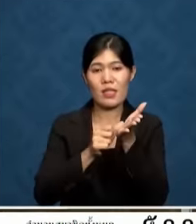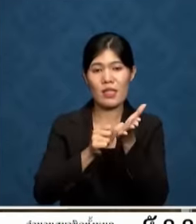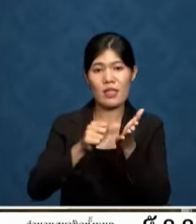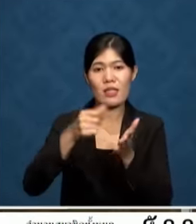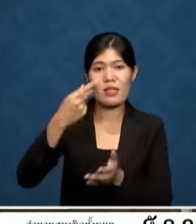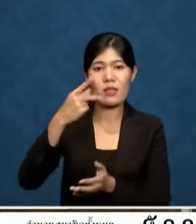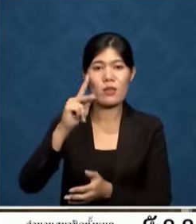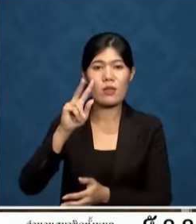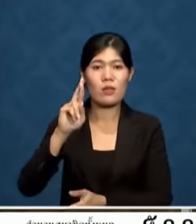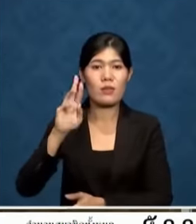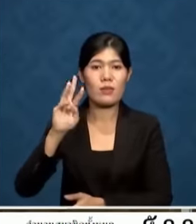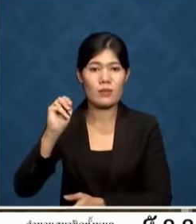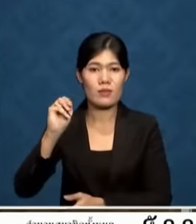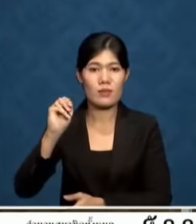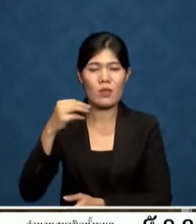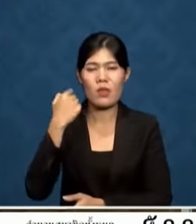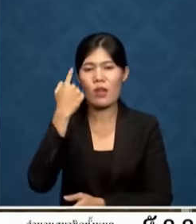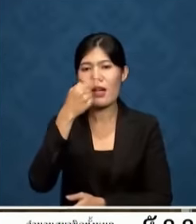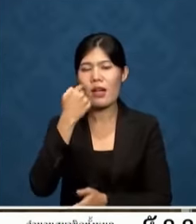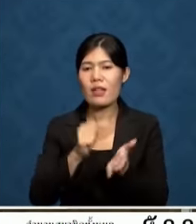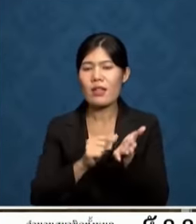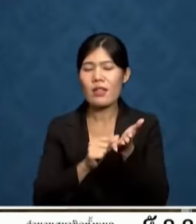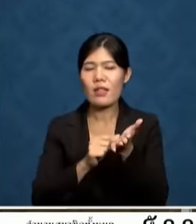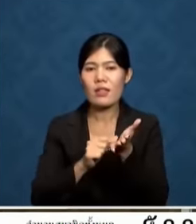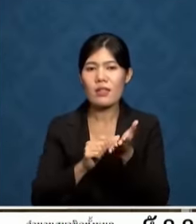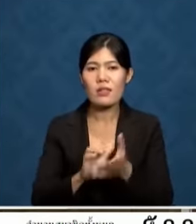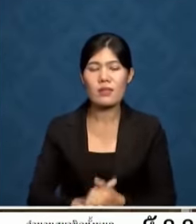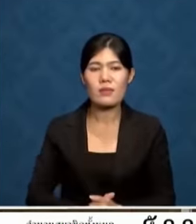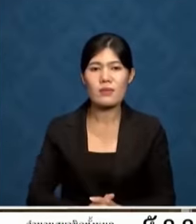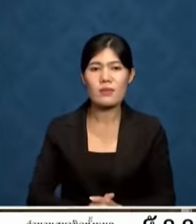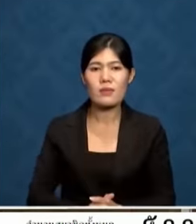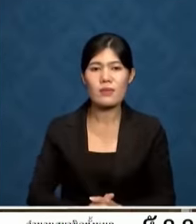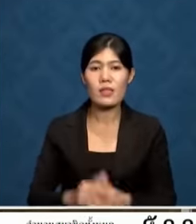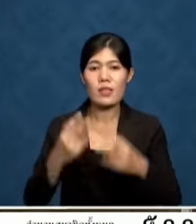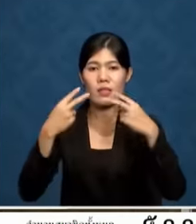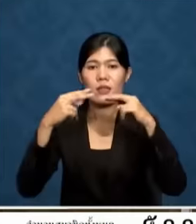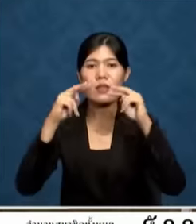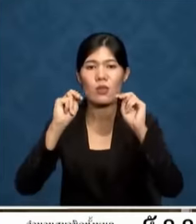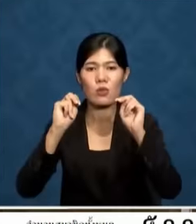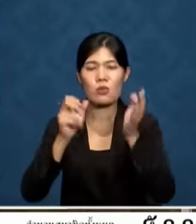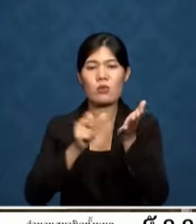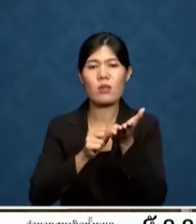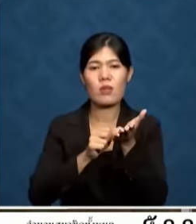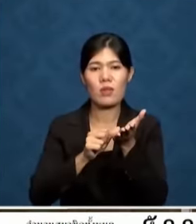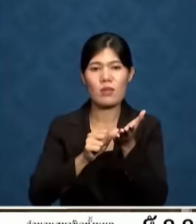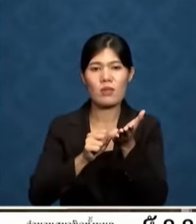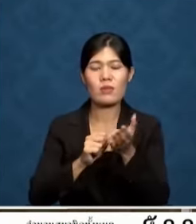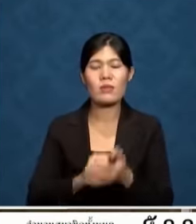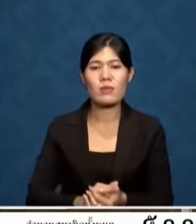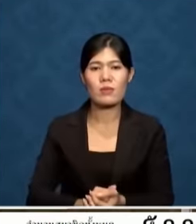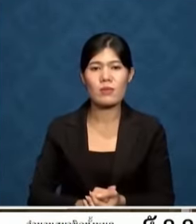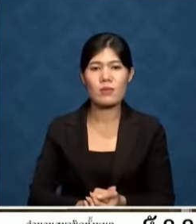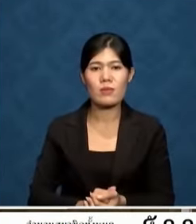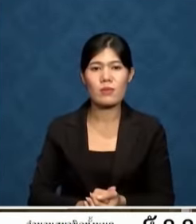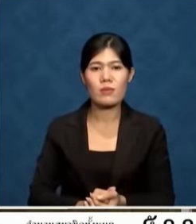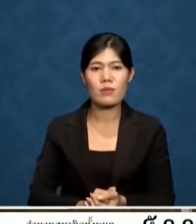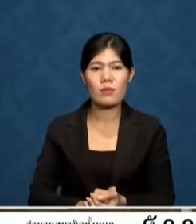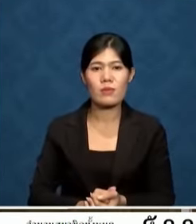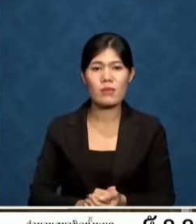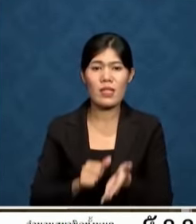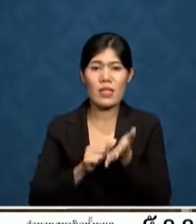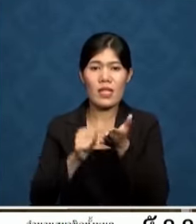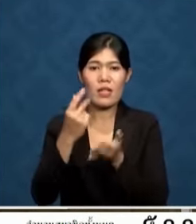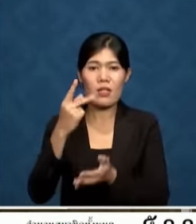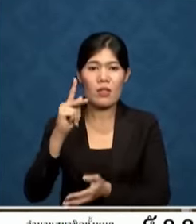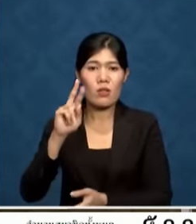ใครปรับครับถ้าไม่ใช่นายกรัฐมนตรีปรับปรับคมันเกี่ยวอะไรกับงบ